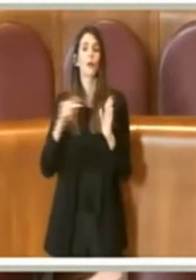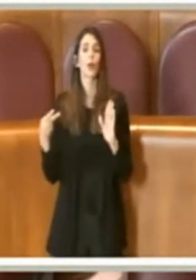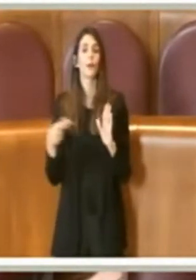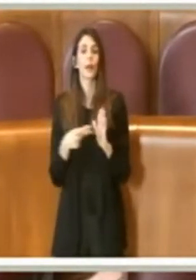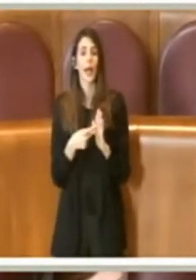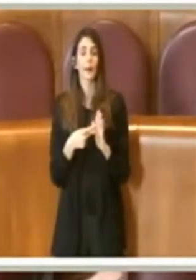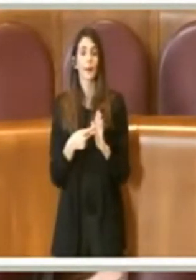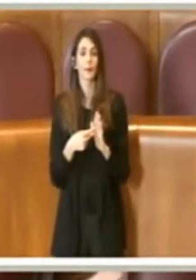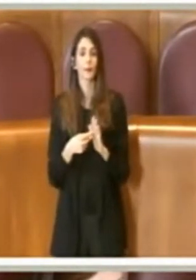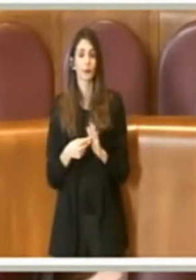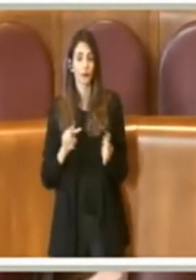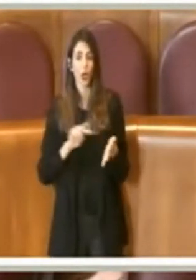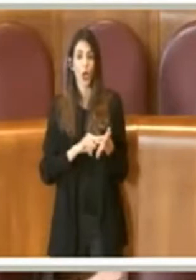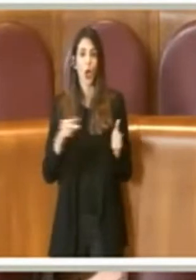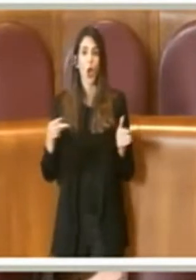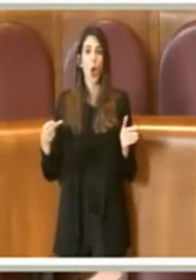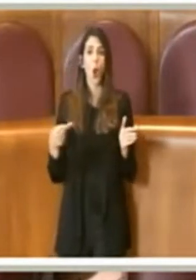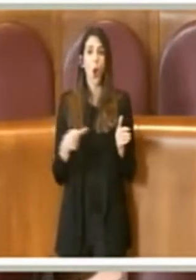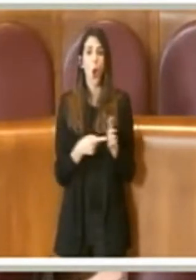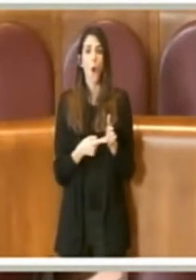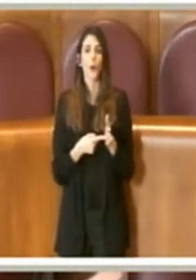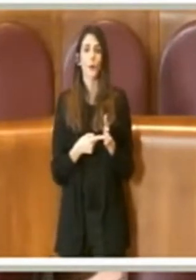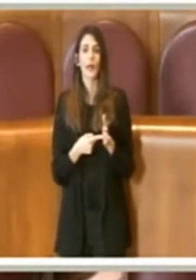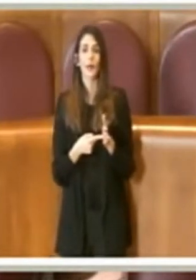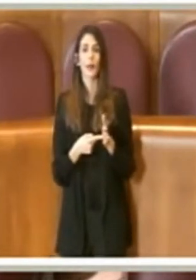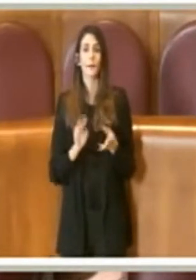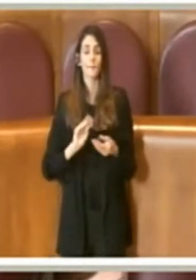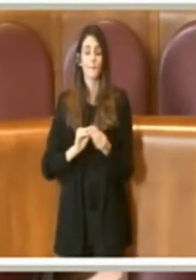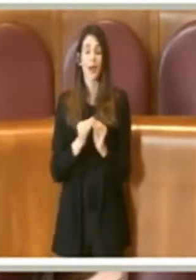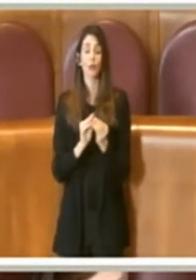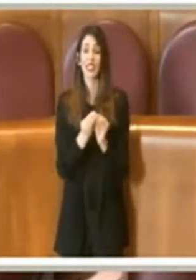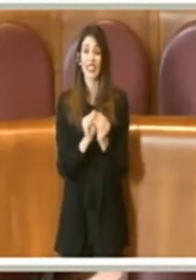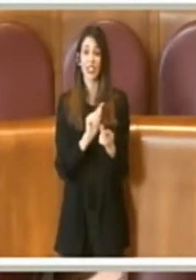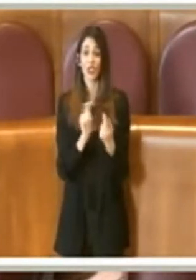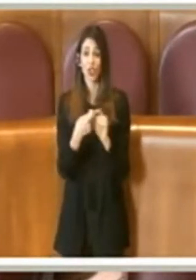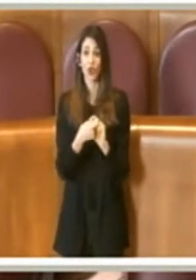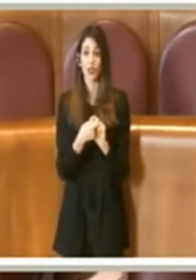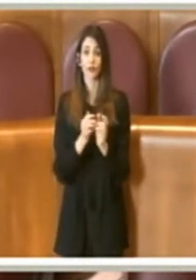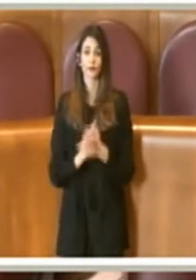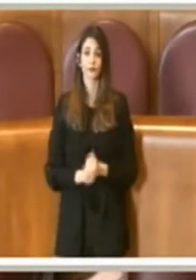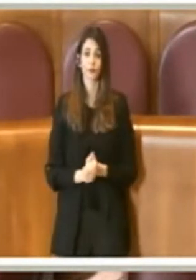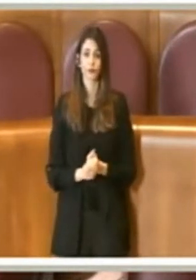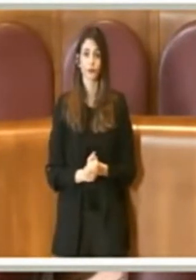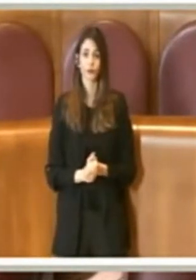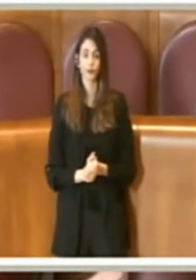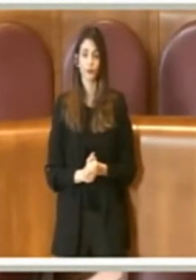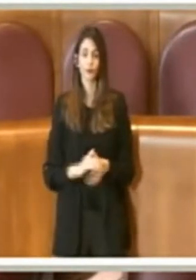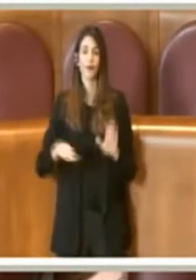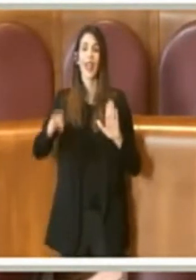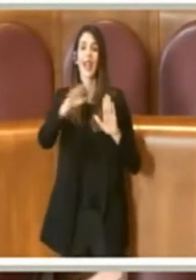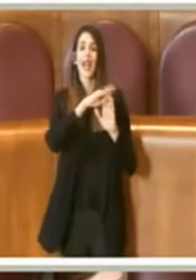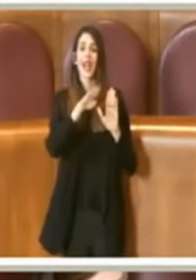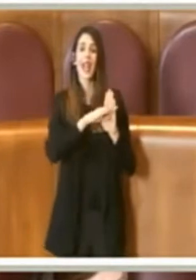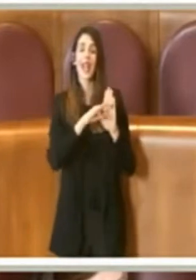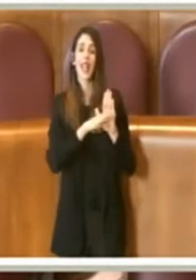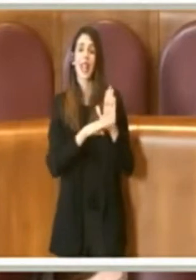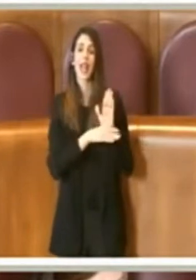problematica, scalando ad ulteriori manutentori per tutto, diciamo, l'elenco di manutenzioni che